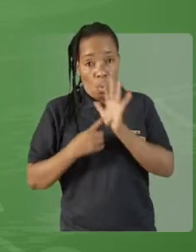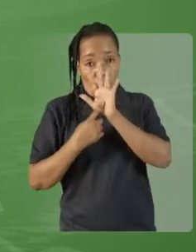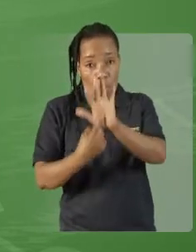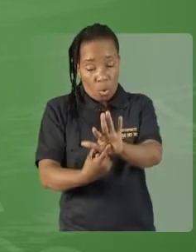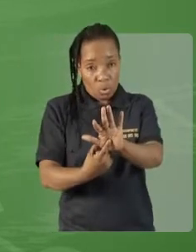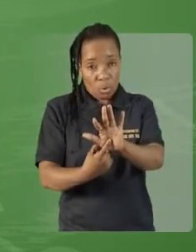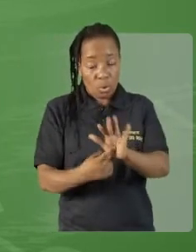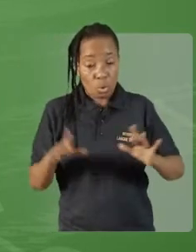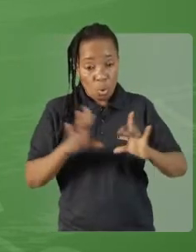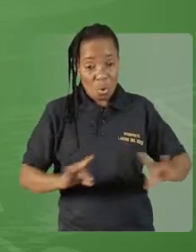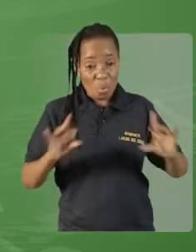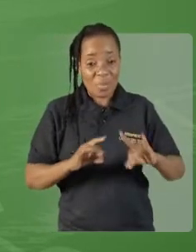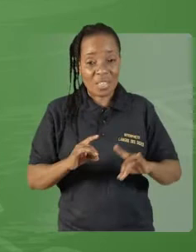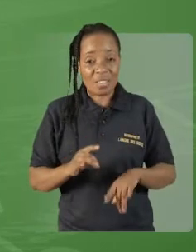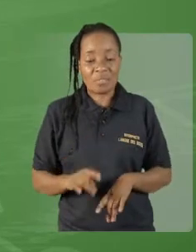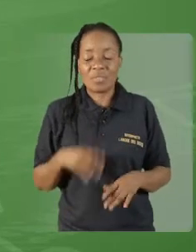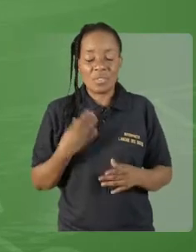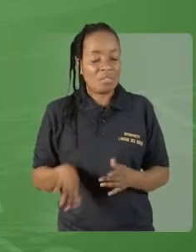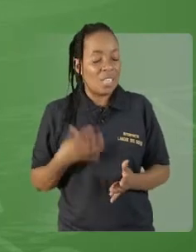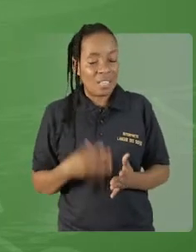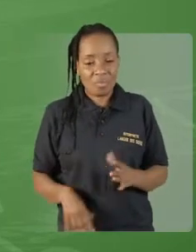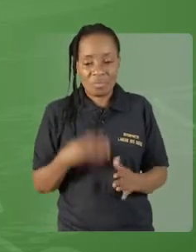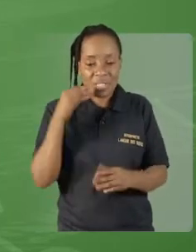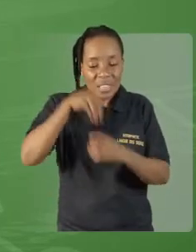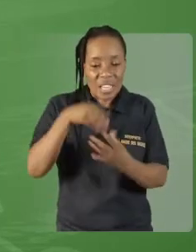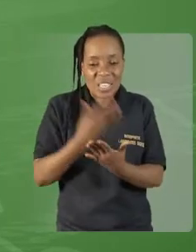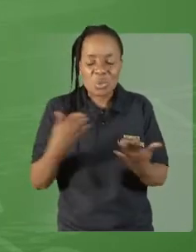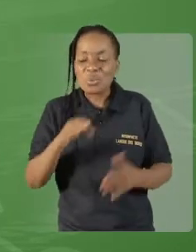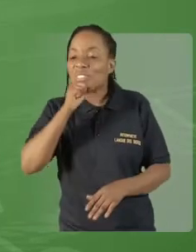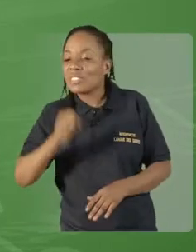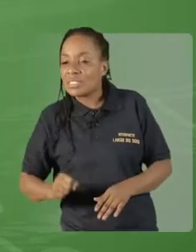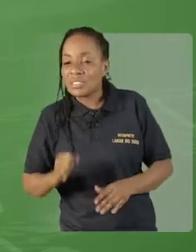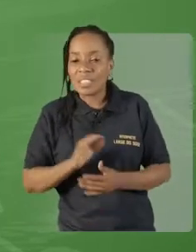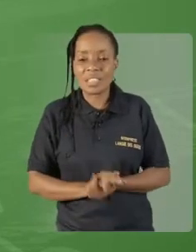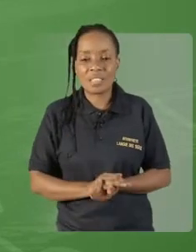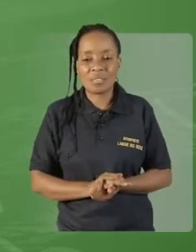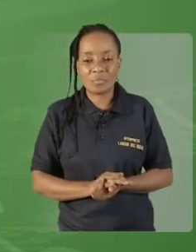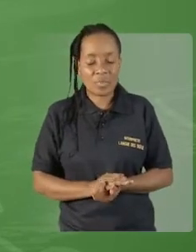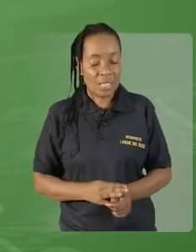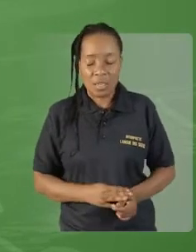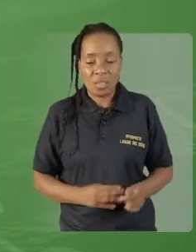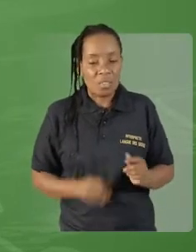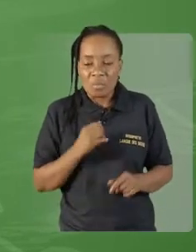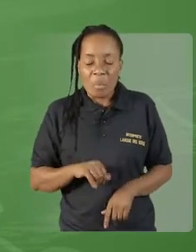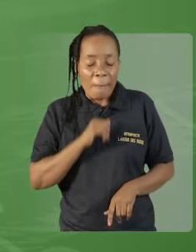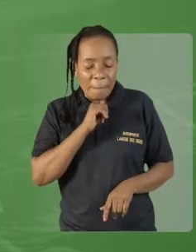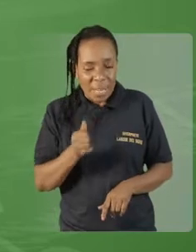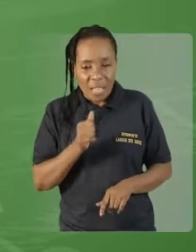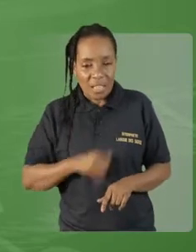prouve la caducité du mythe qui est considéré comme une connaissance